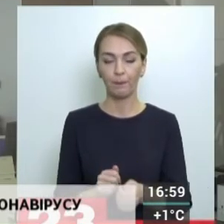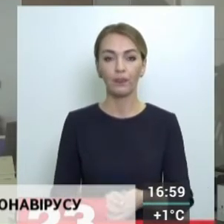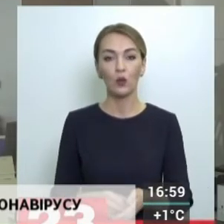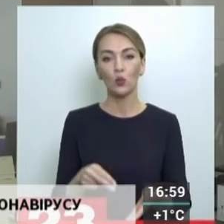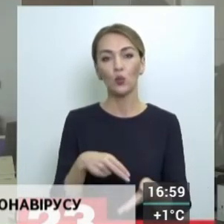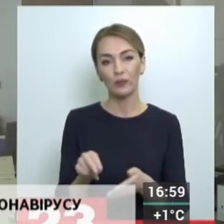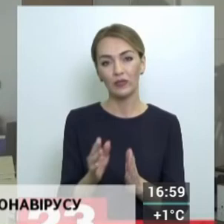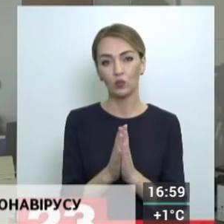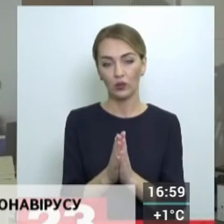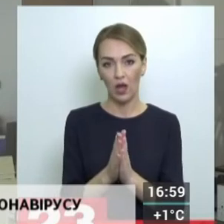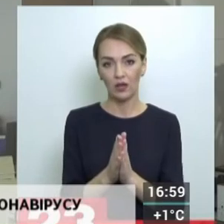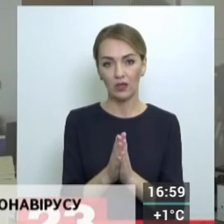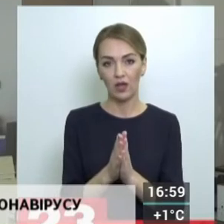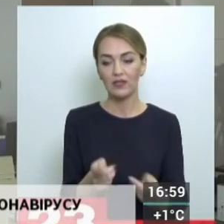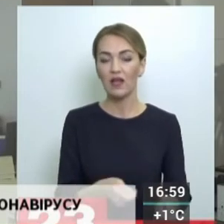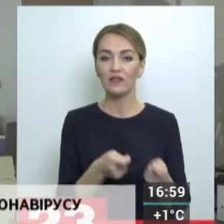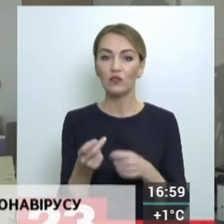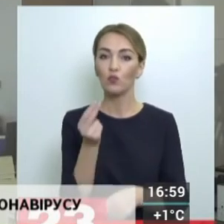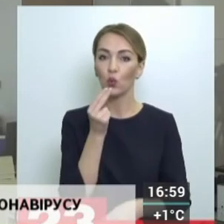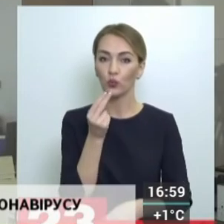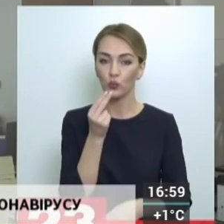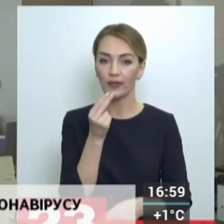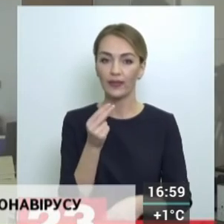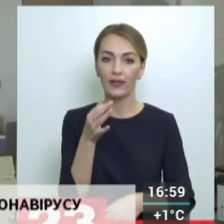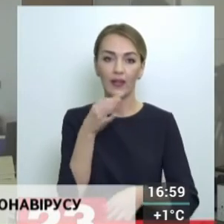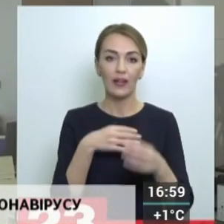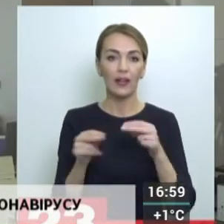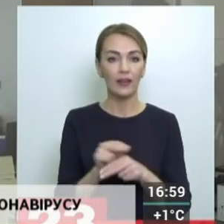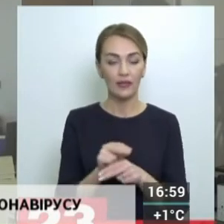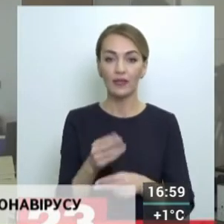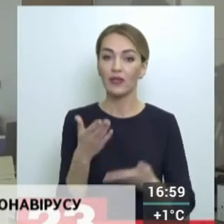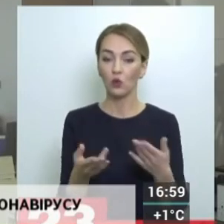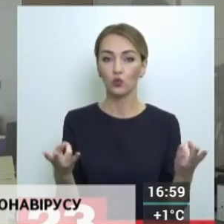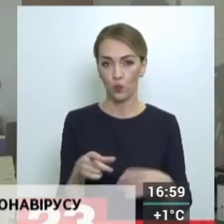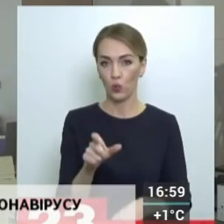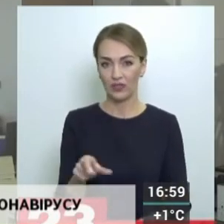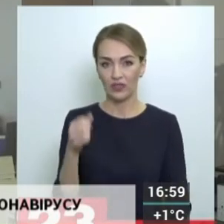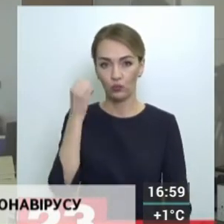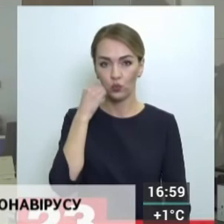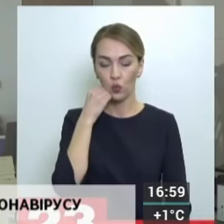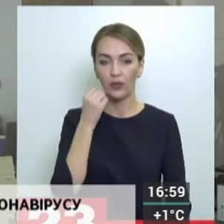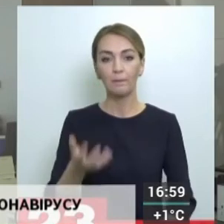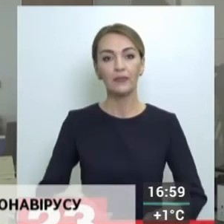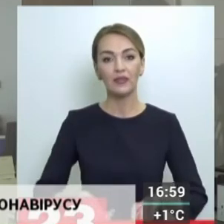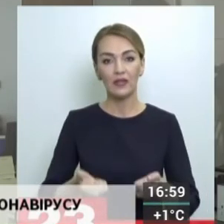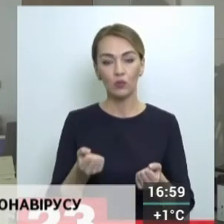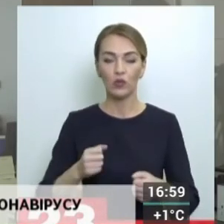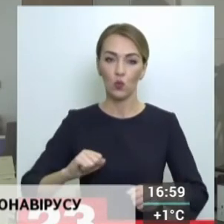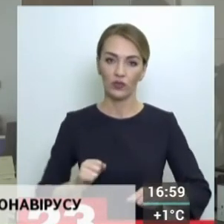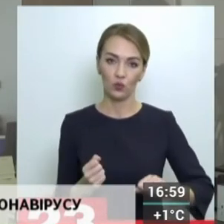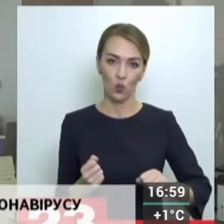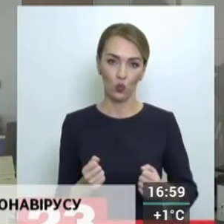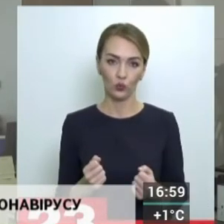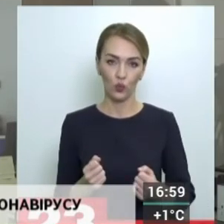Купіть, будь ласка, завезіть продукти, ліки, якщо їм потрібно. Підтримуйте один одного.